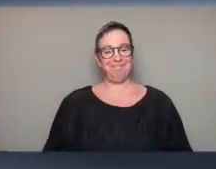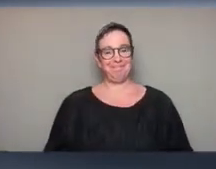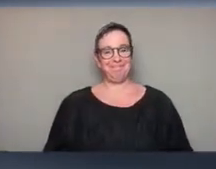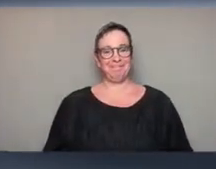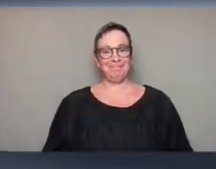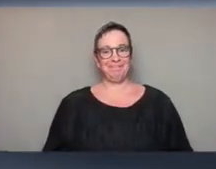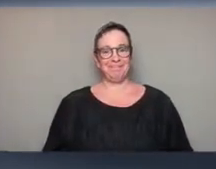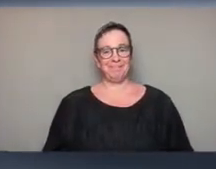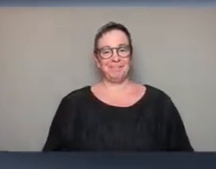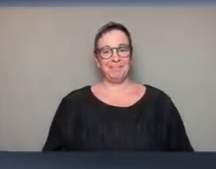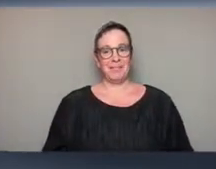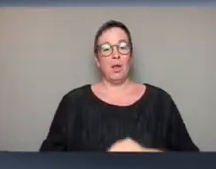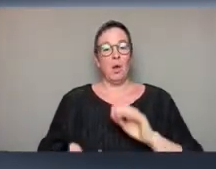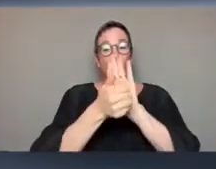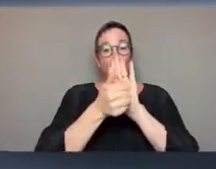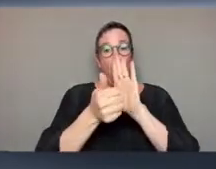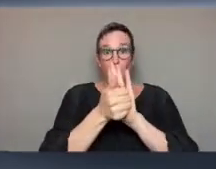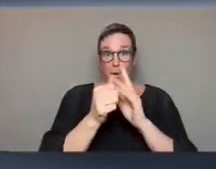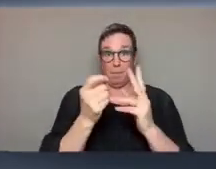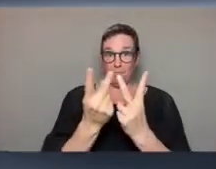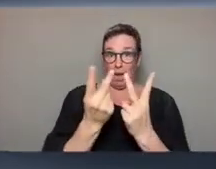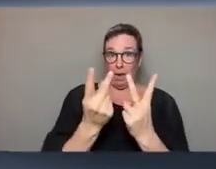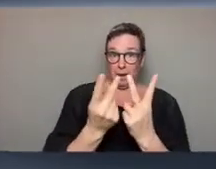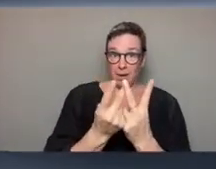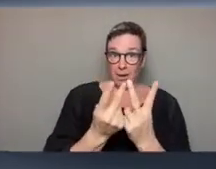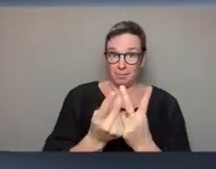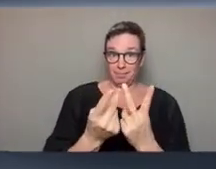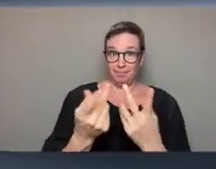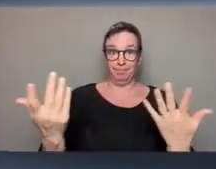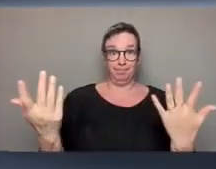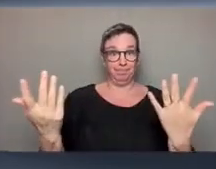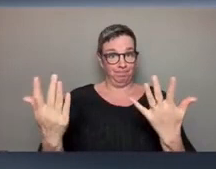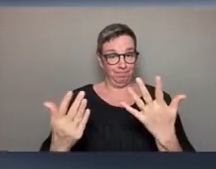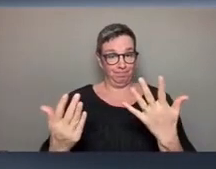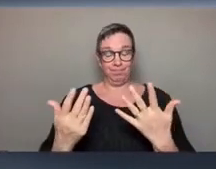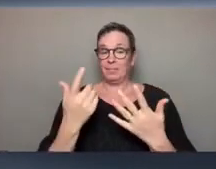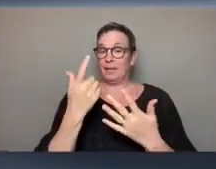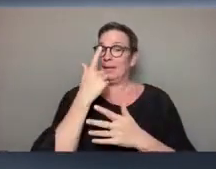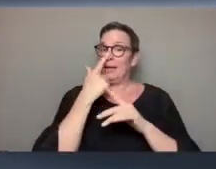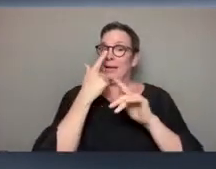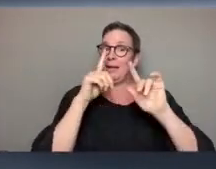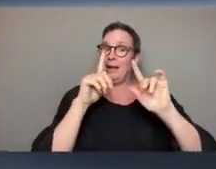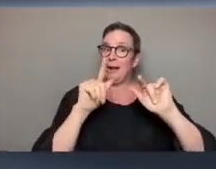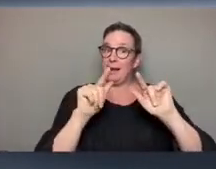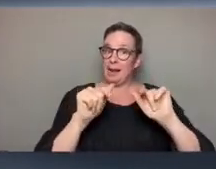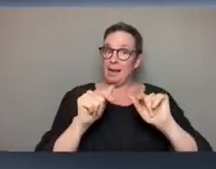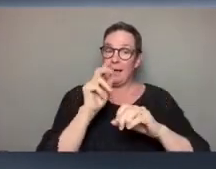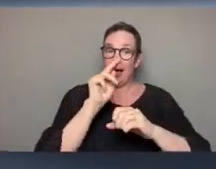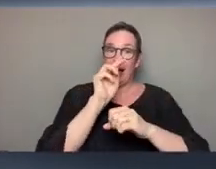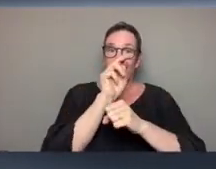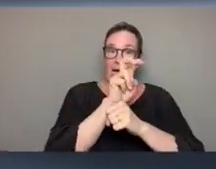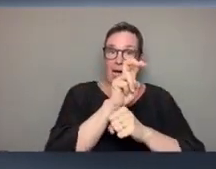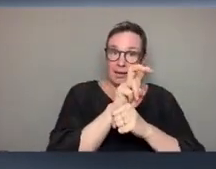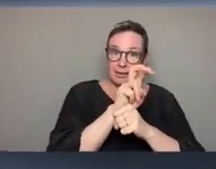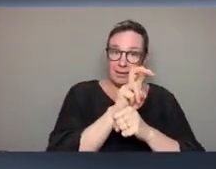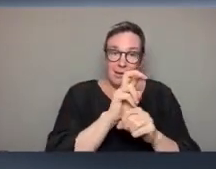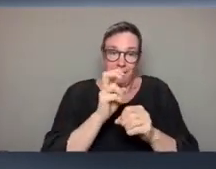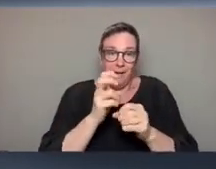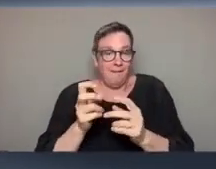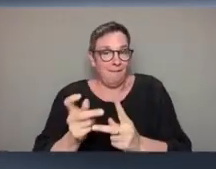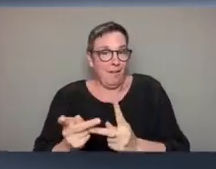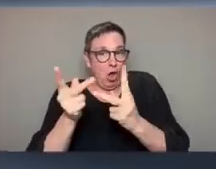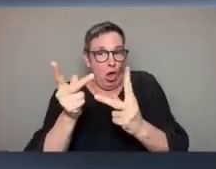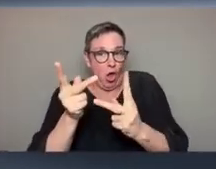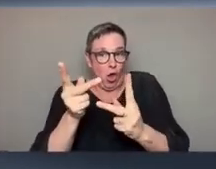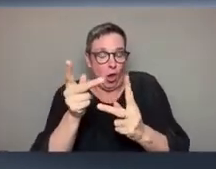Les tâches des parcs suisses sont assurer, préserver et mettre en valeur le